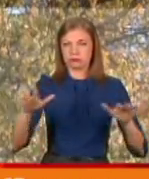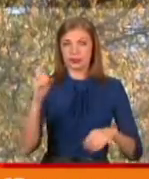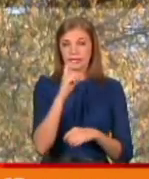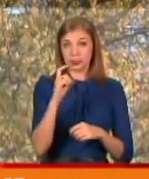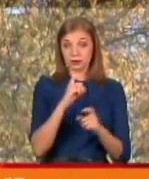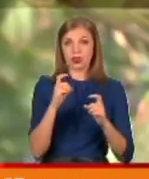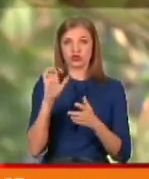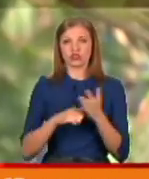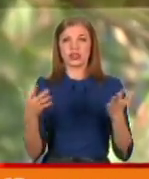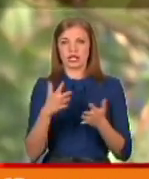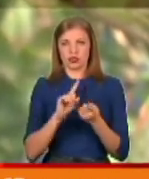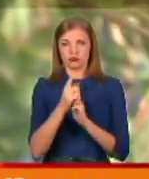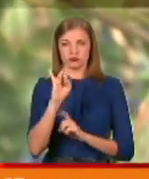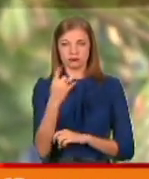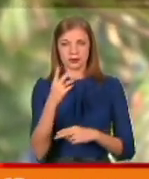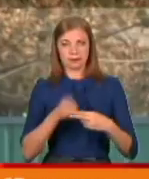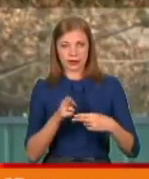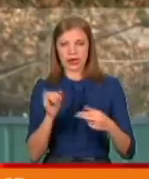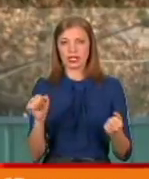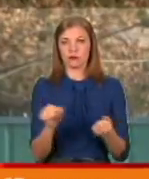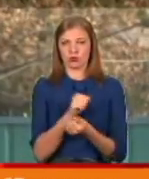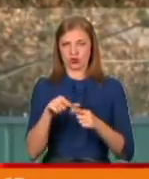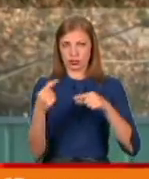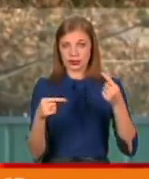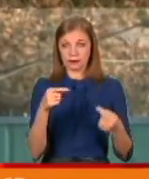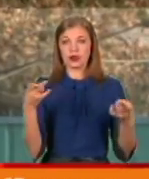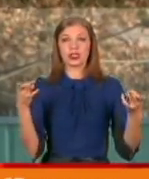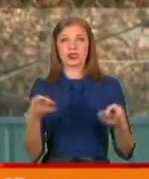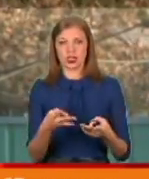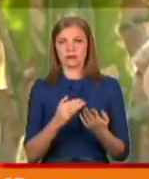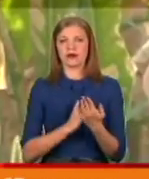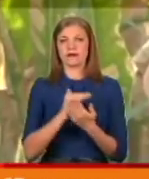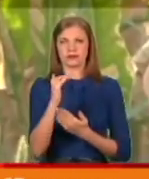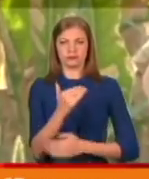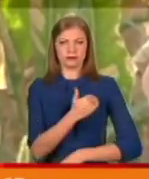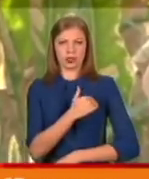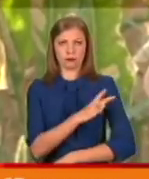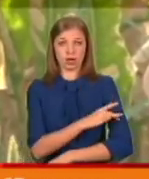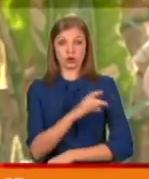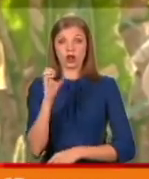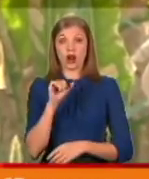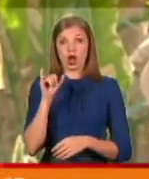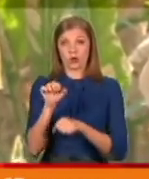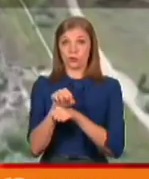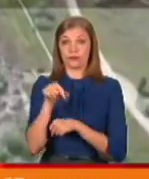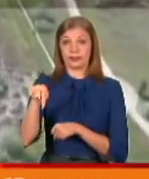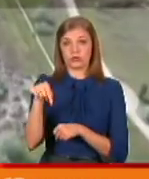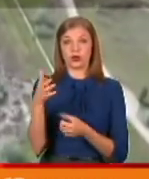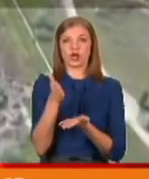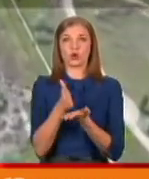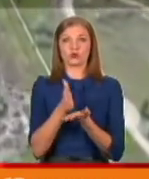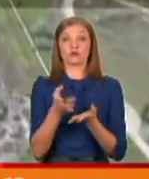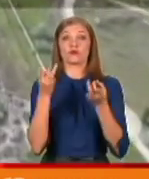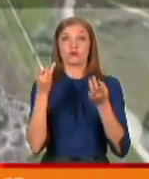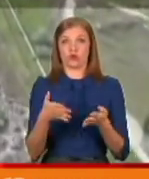хімікати, через які поіржавів метал та посохли рослини, потрібна висока температура. А у відстійнику, який